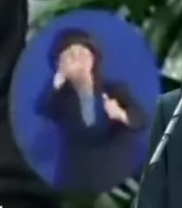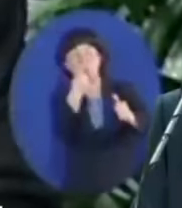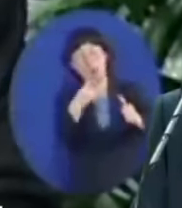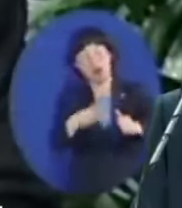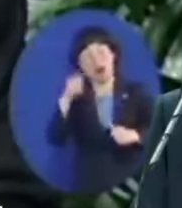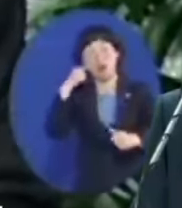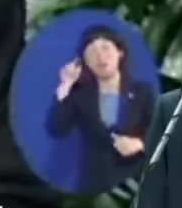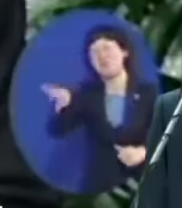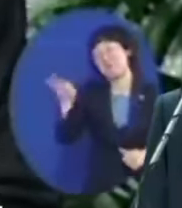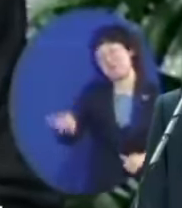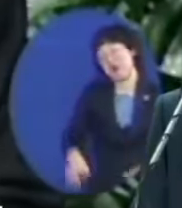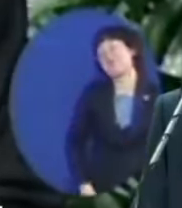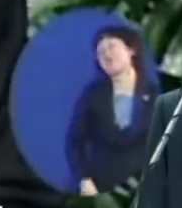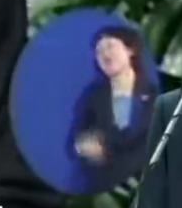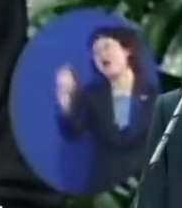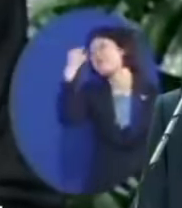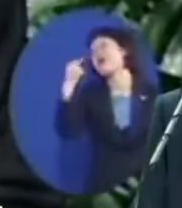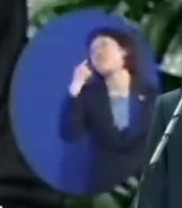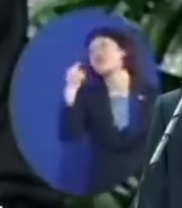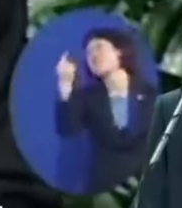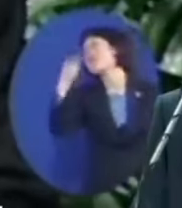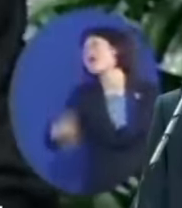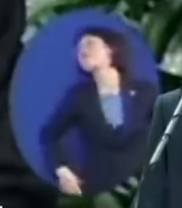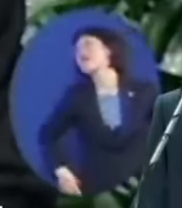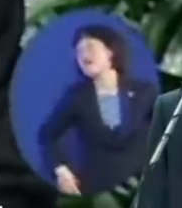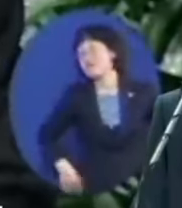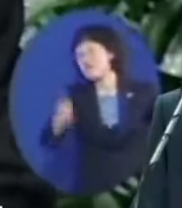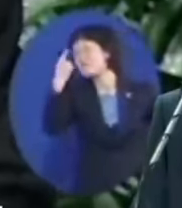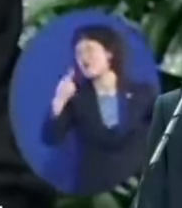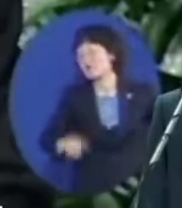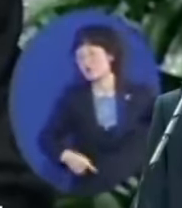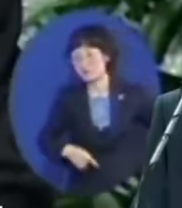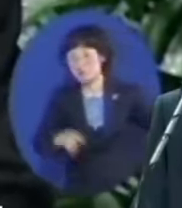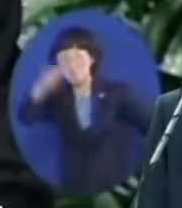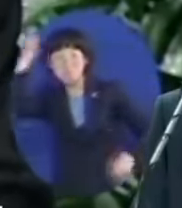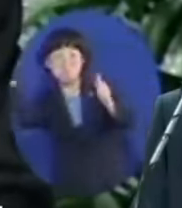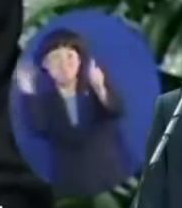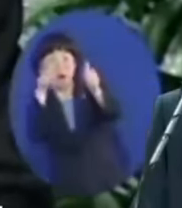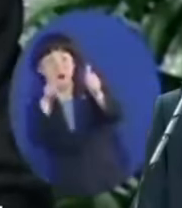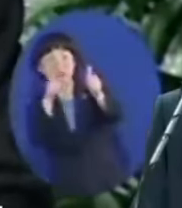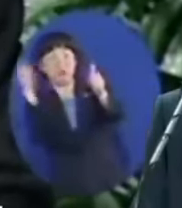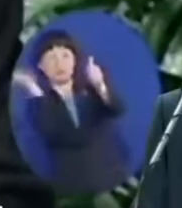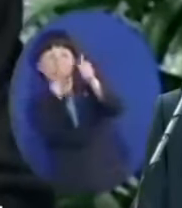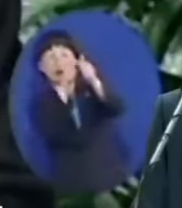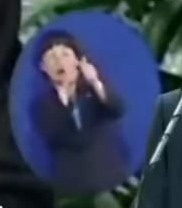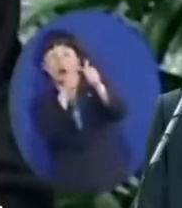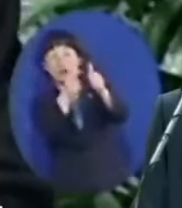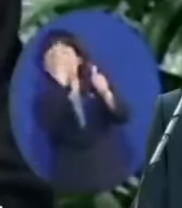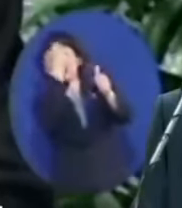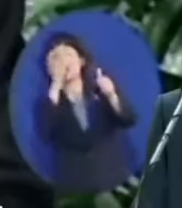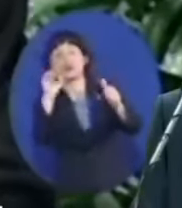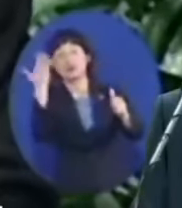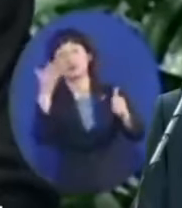이렇게 얼굴을 들고 날 때리라고 내놓았었습니다. 그 물맷돌이 때려서 탁 박혀 들어가니까 죽었지요.